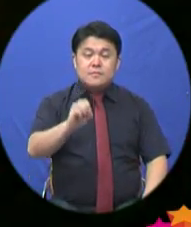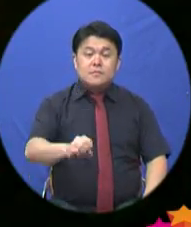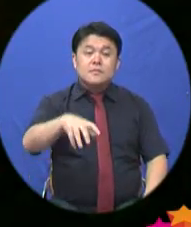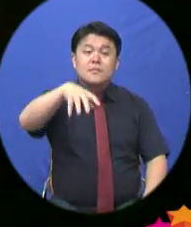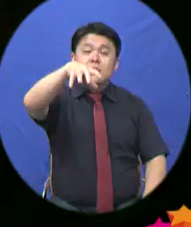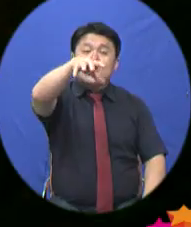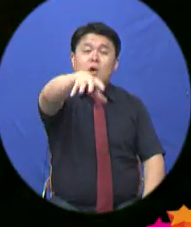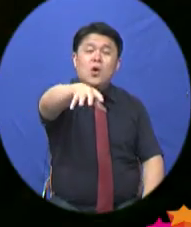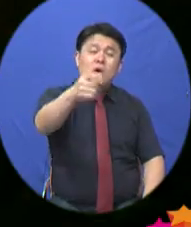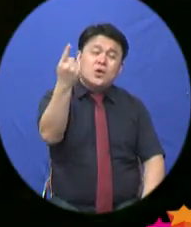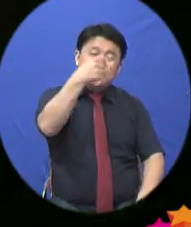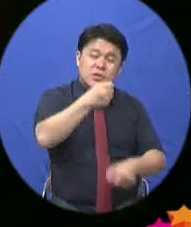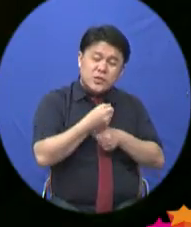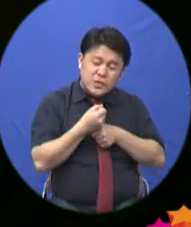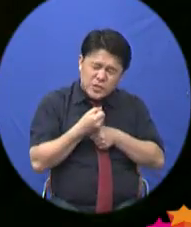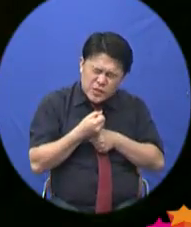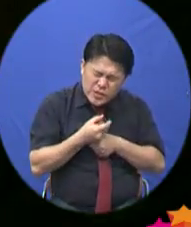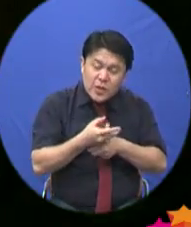한양철